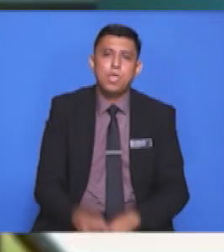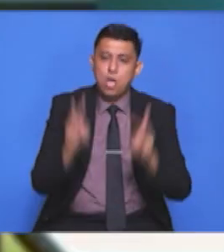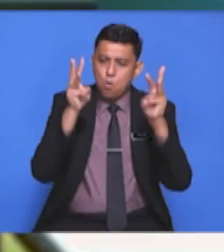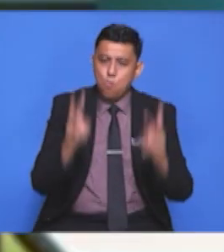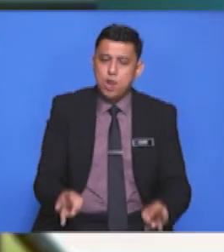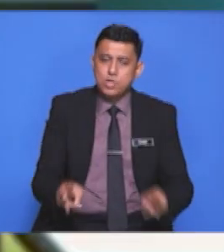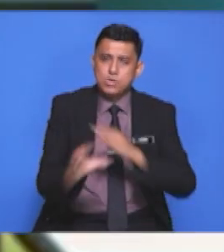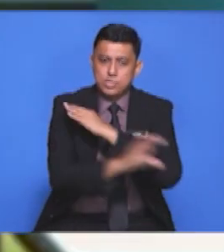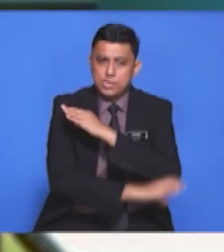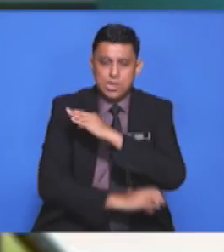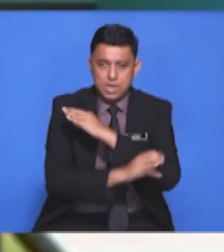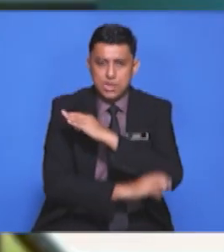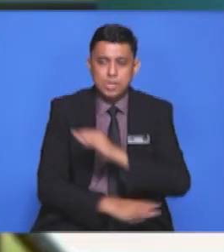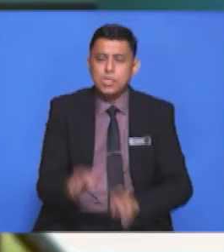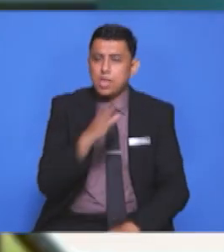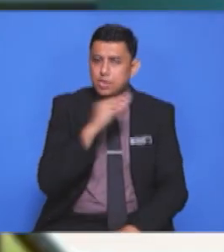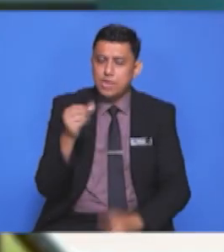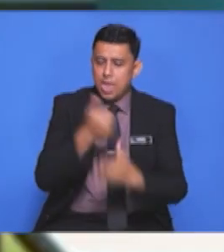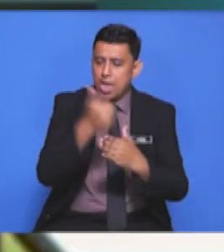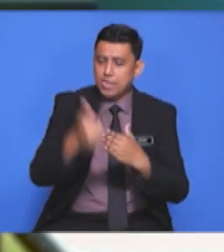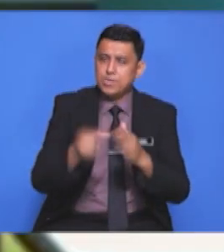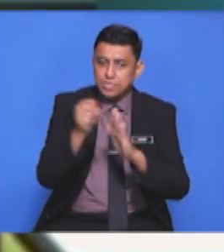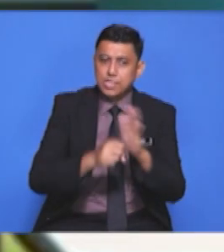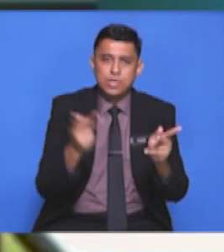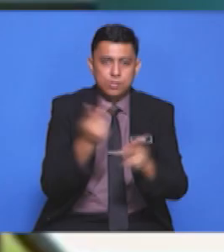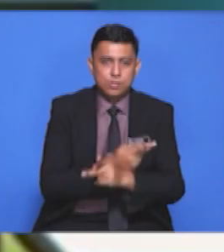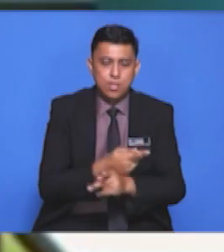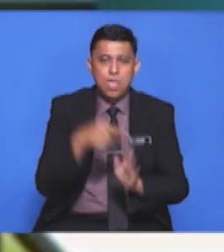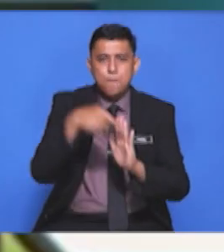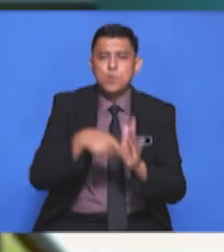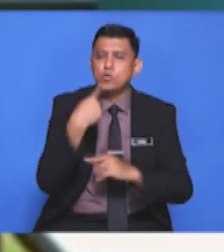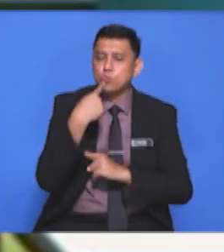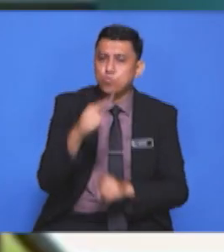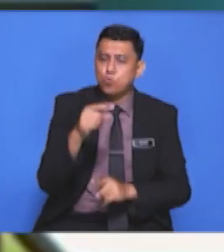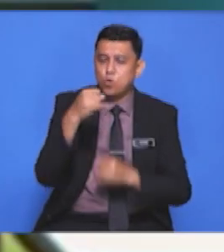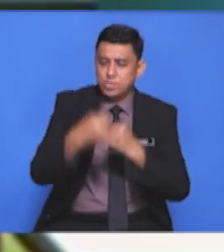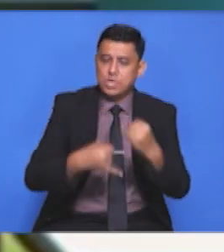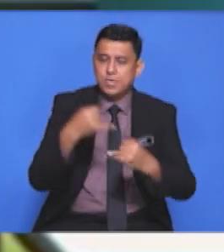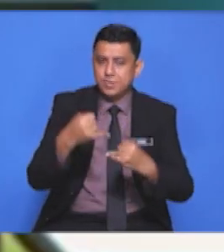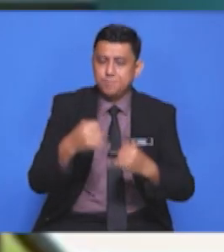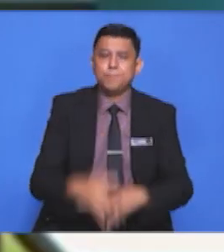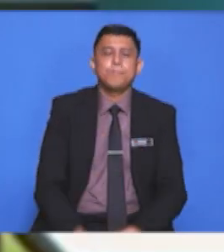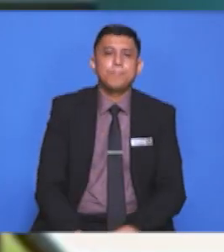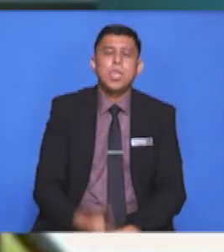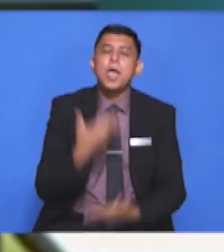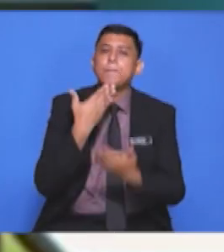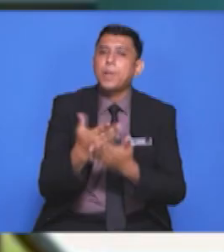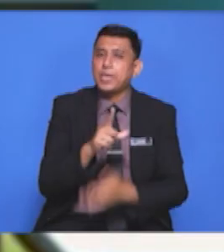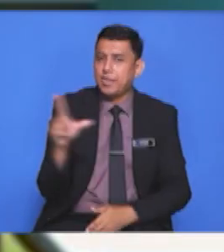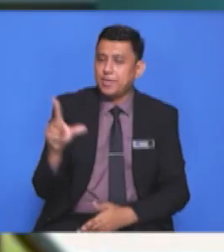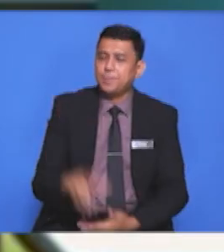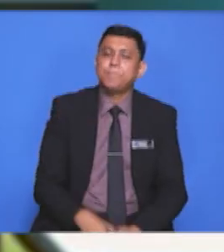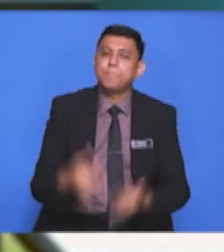negara dan akhir sekali pesuruhjaya Baiklah